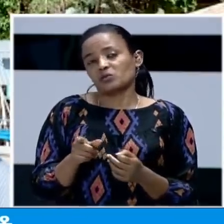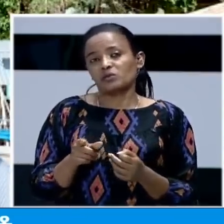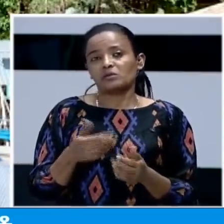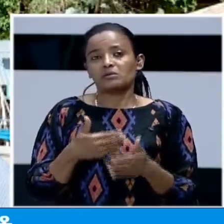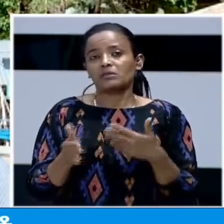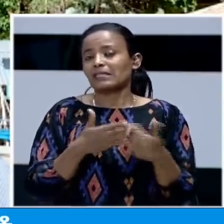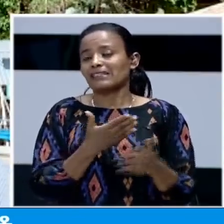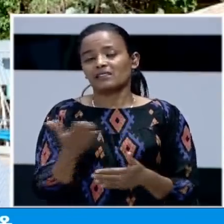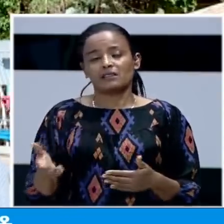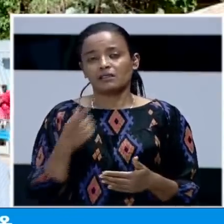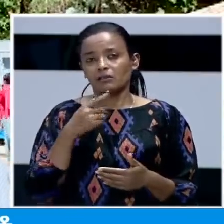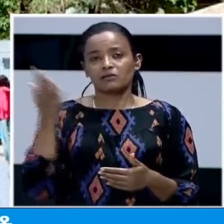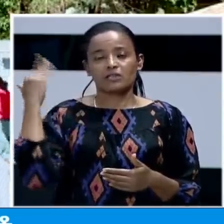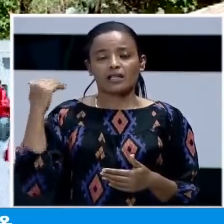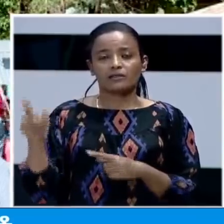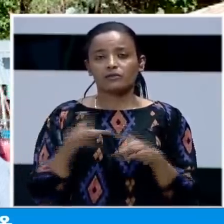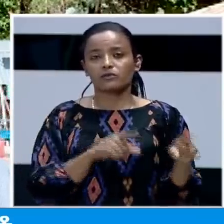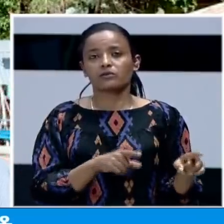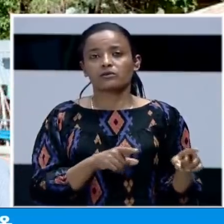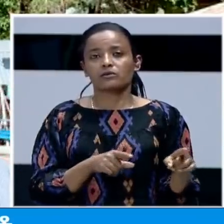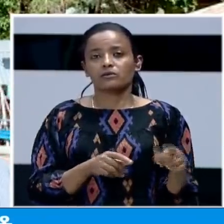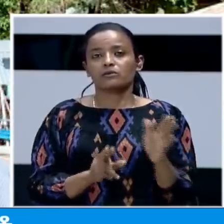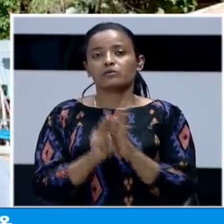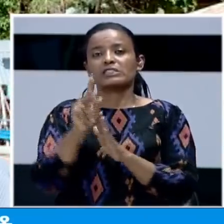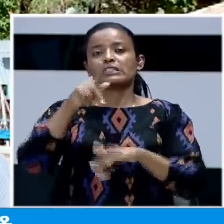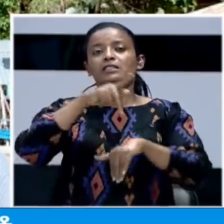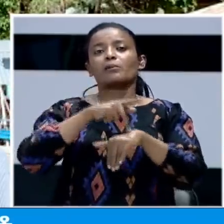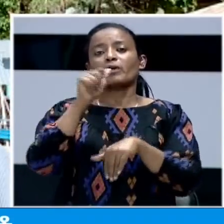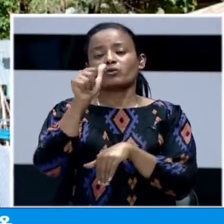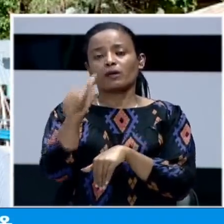قليل نجاريو ما بز حلفون بس سجنا بارت بعلو